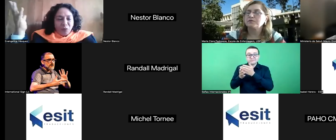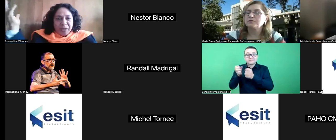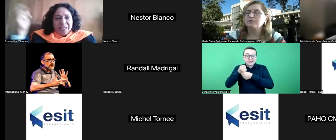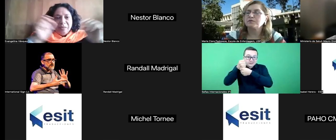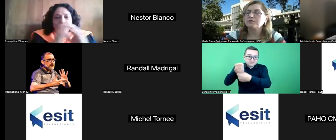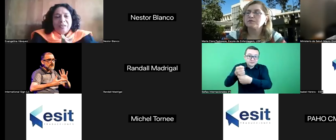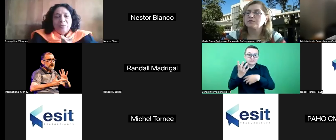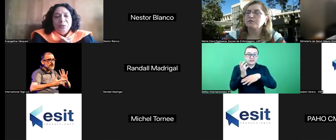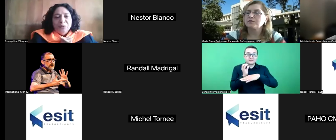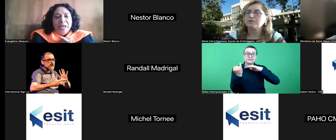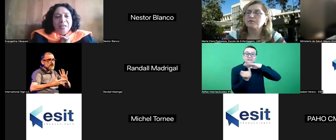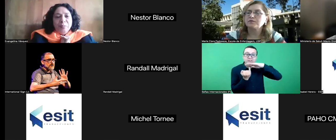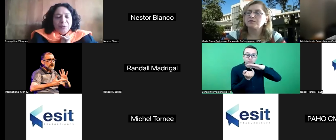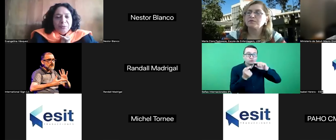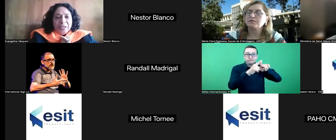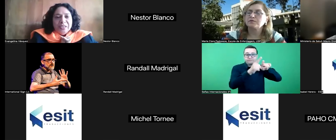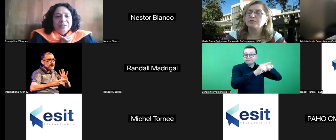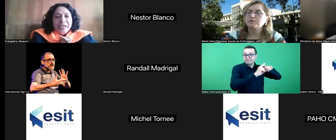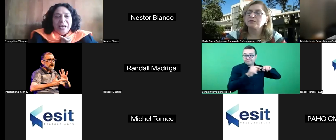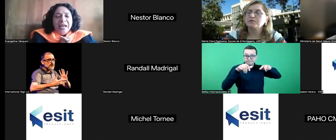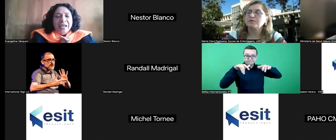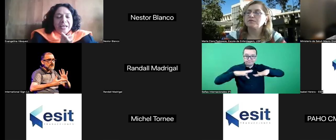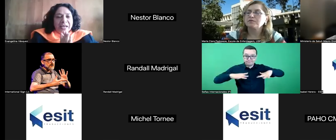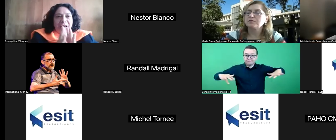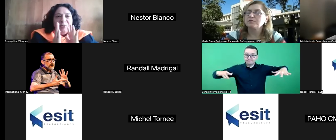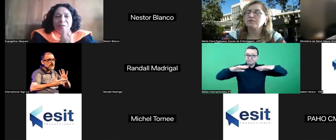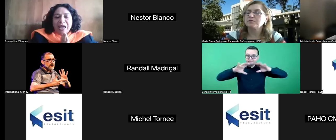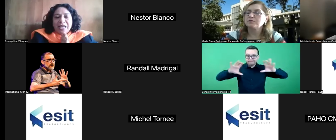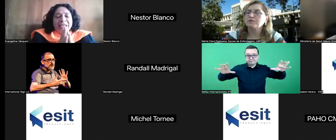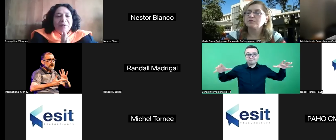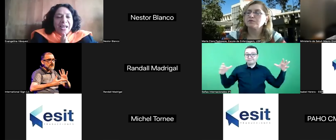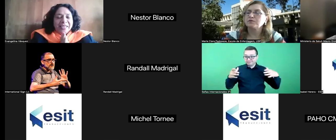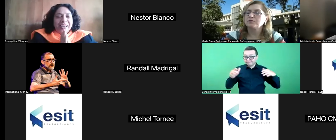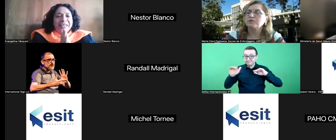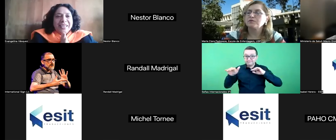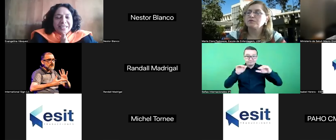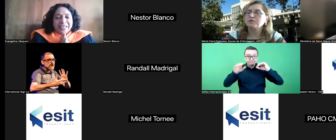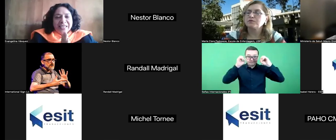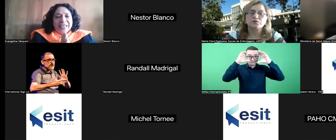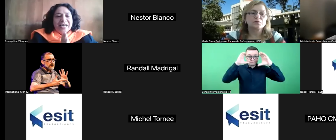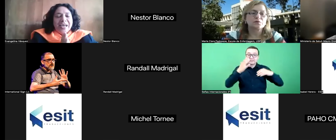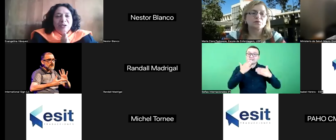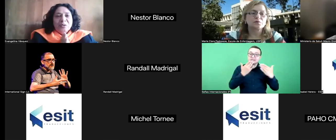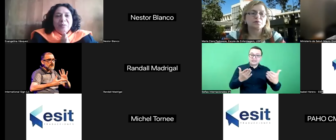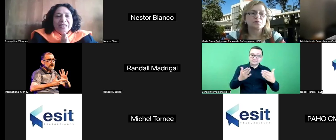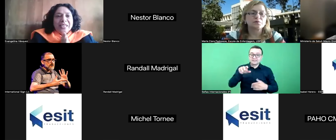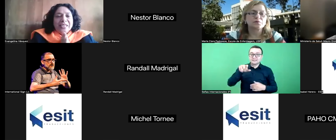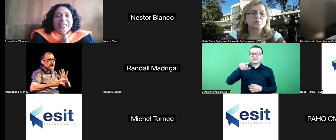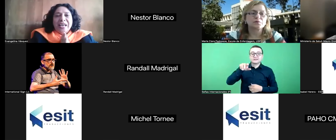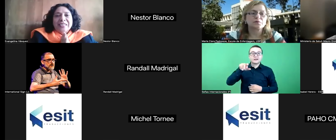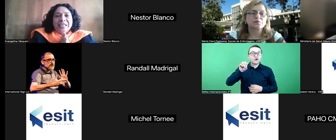institutions, etc. Je voudrais remercier l'OPS pour cette invitation,